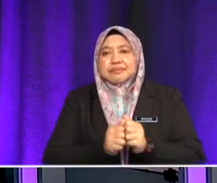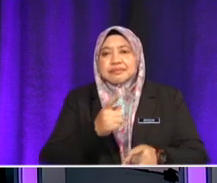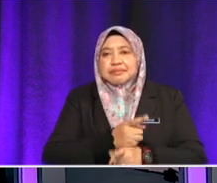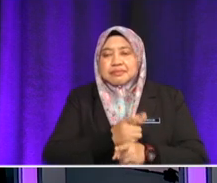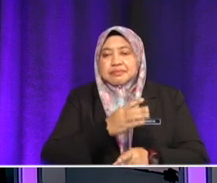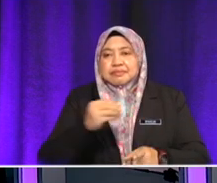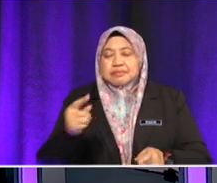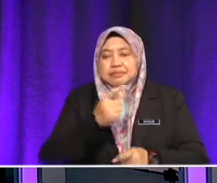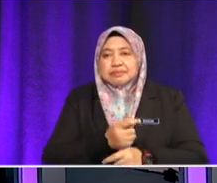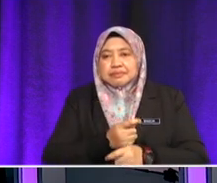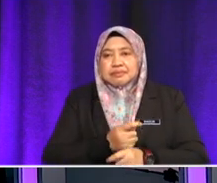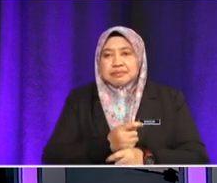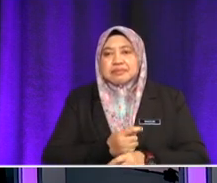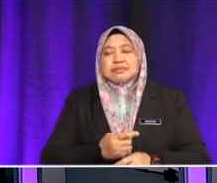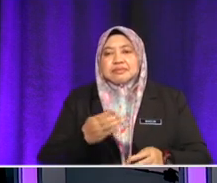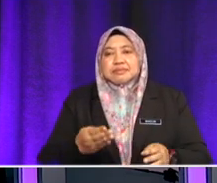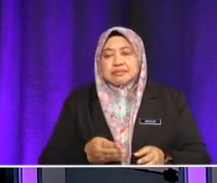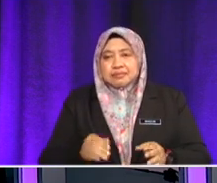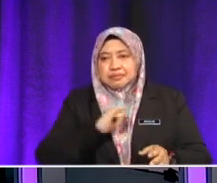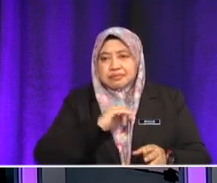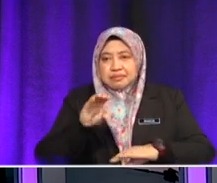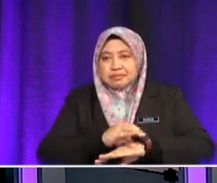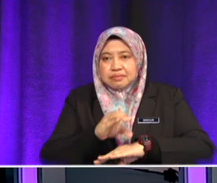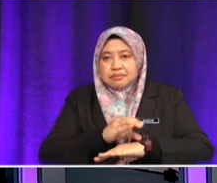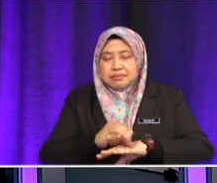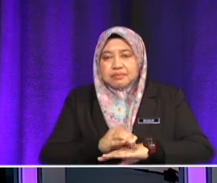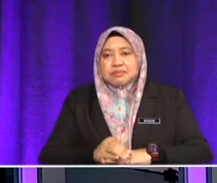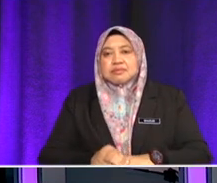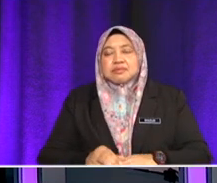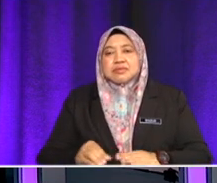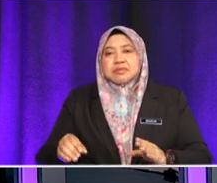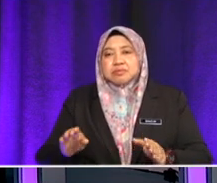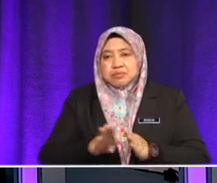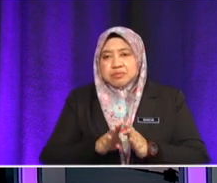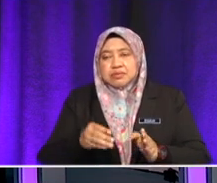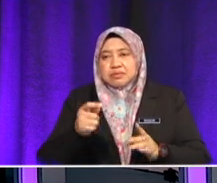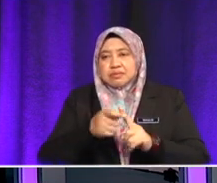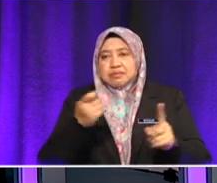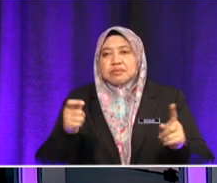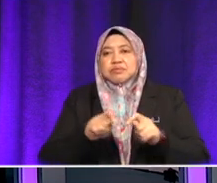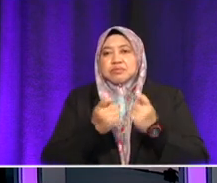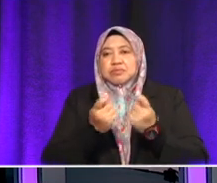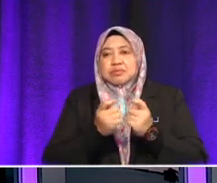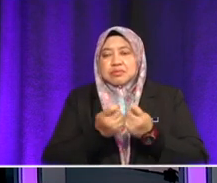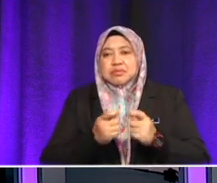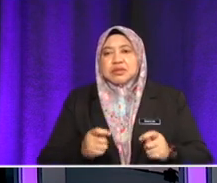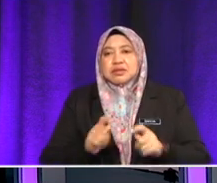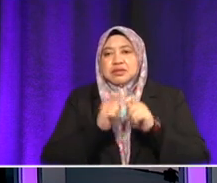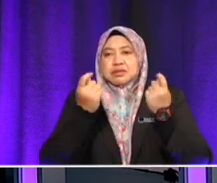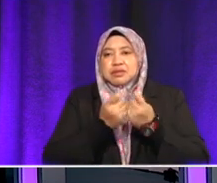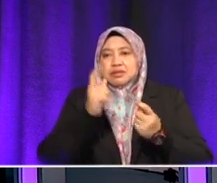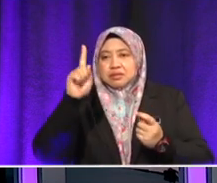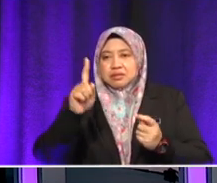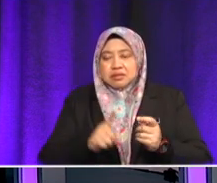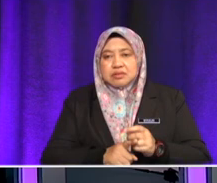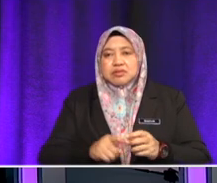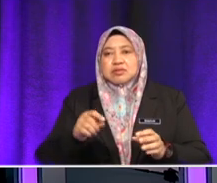Baik saya gunakan sumber daripada buku teks bahasa Melayu tingkatan satu ke surat